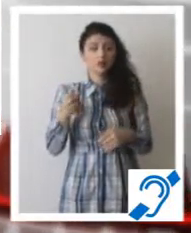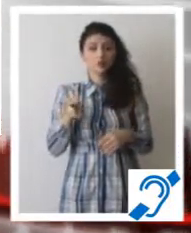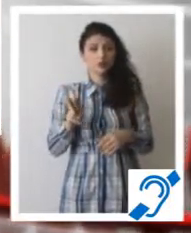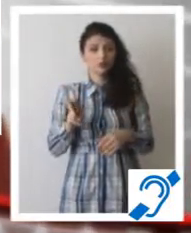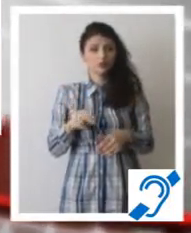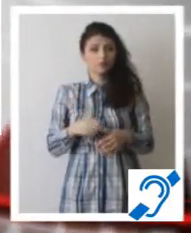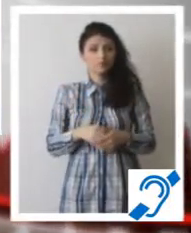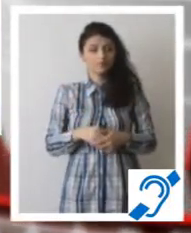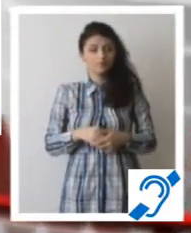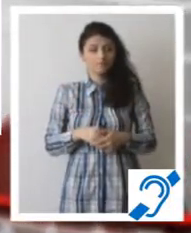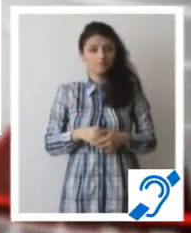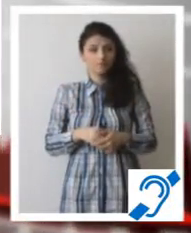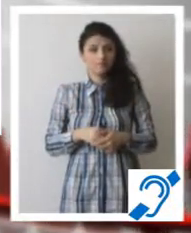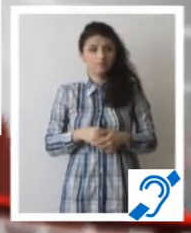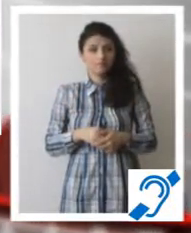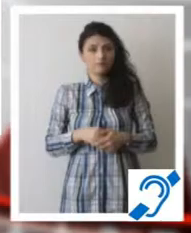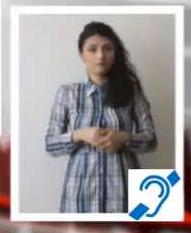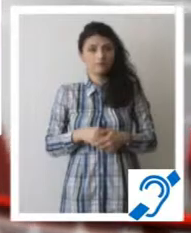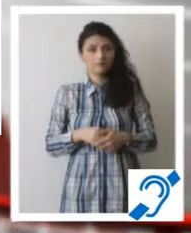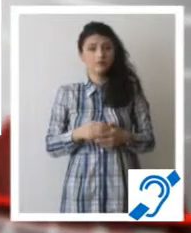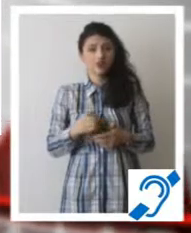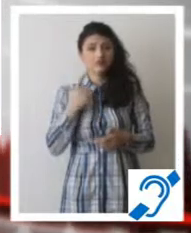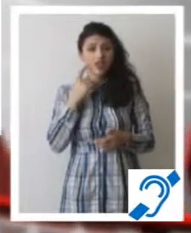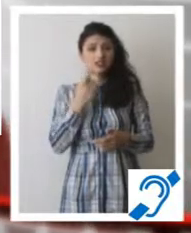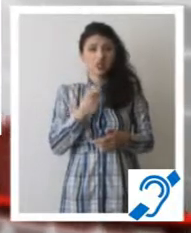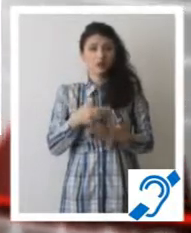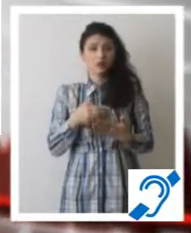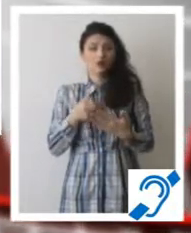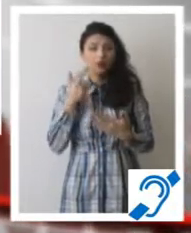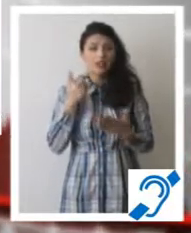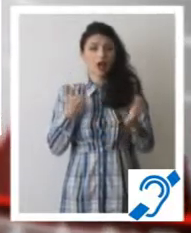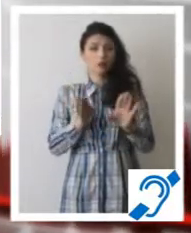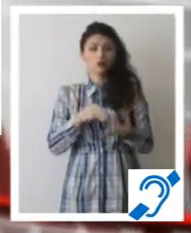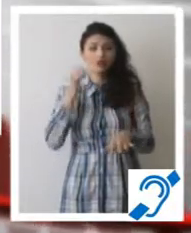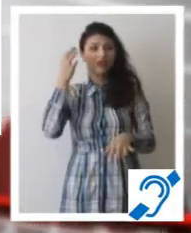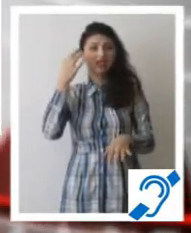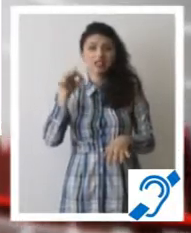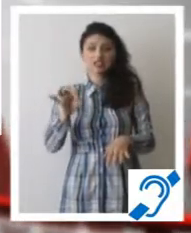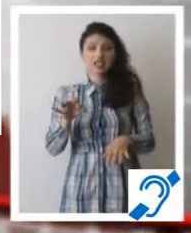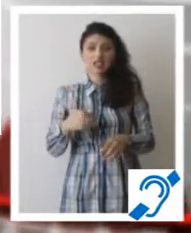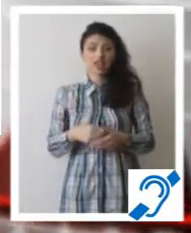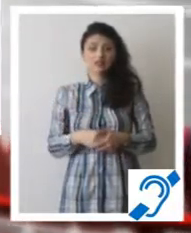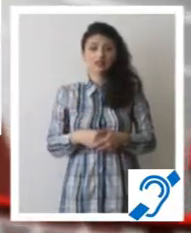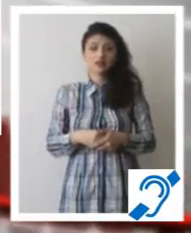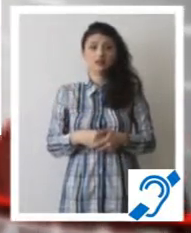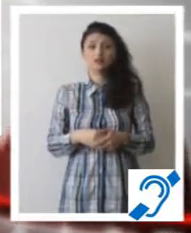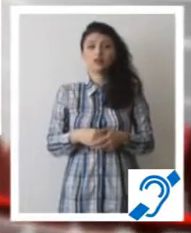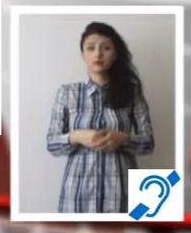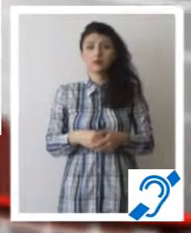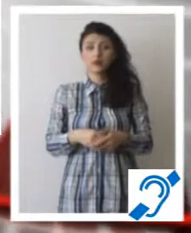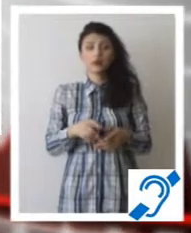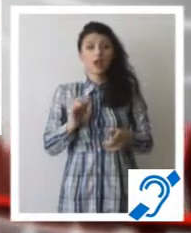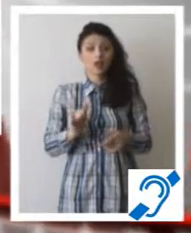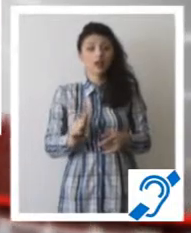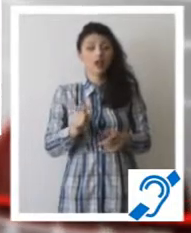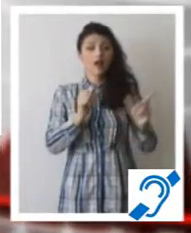L-am întâlnit. Că deci mi-ați tăiat picioarele cu vestea aceasta. La gard, în partea cealaltă, că noi comunicăm, a stat de